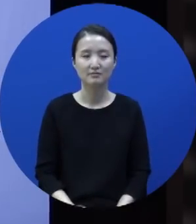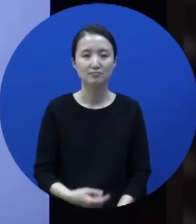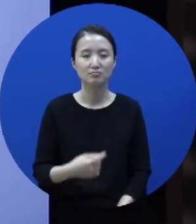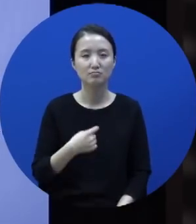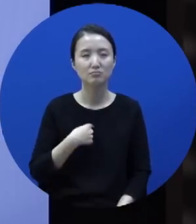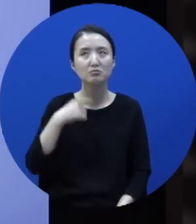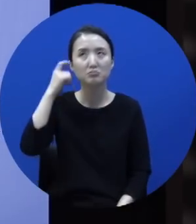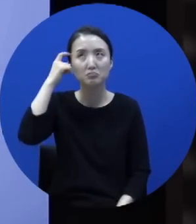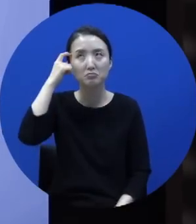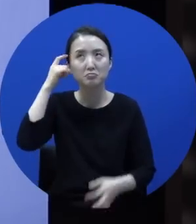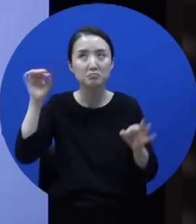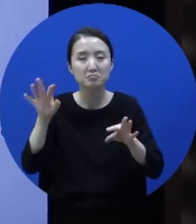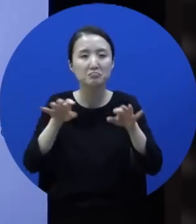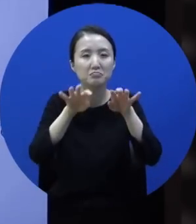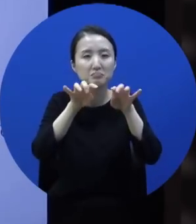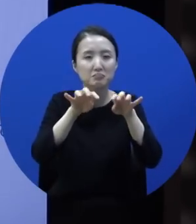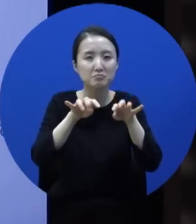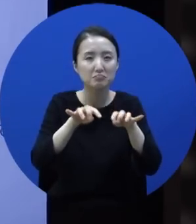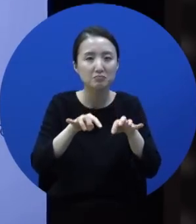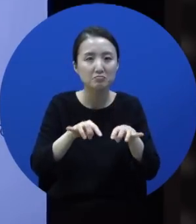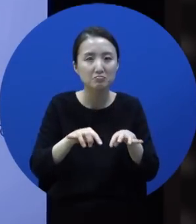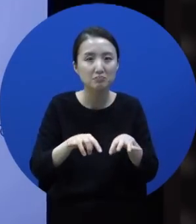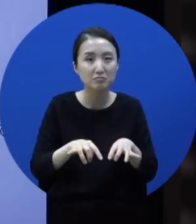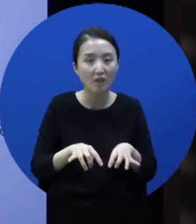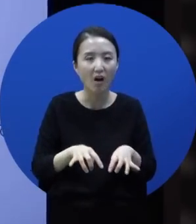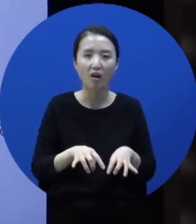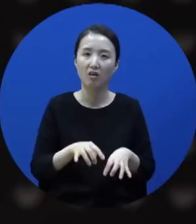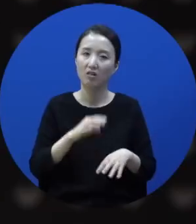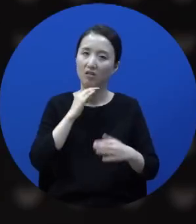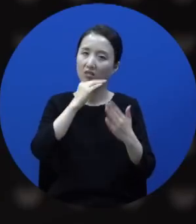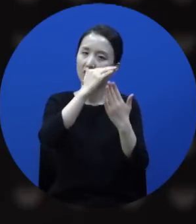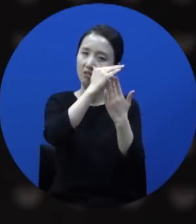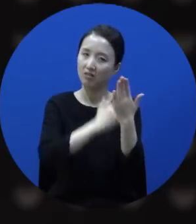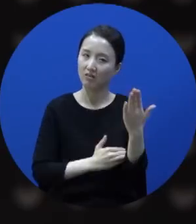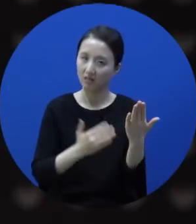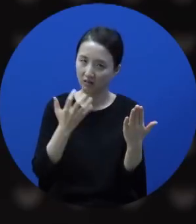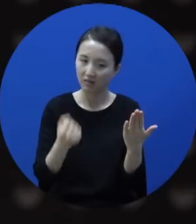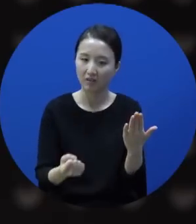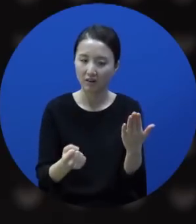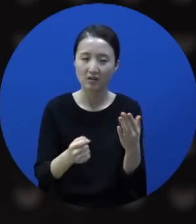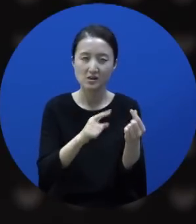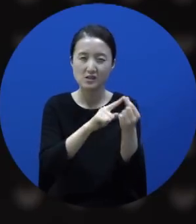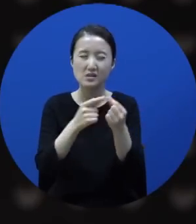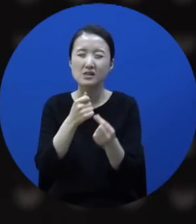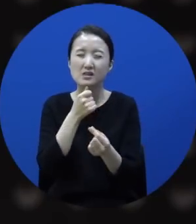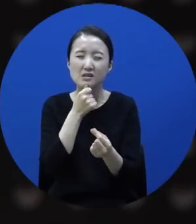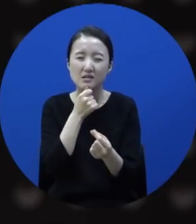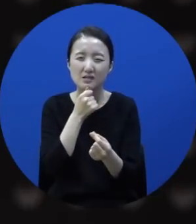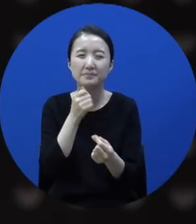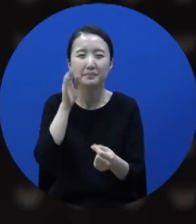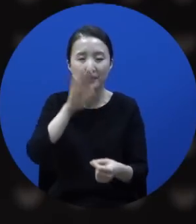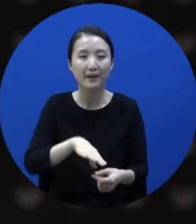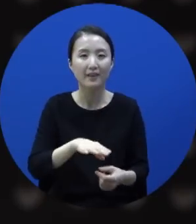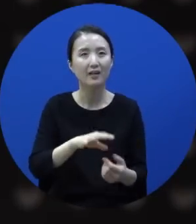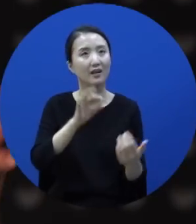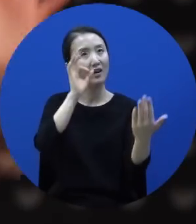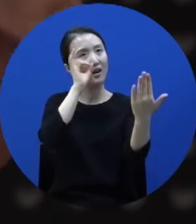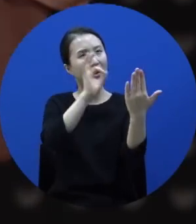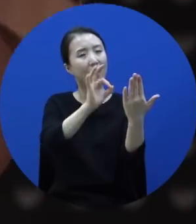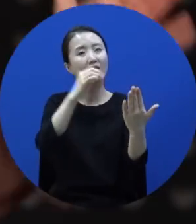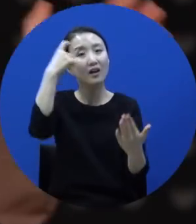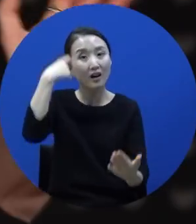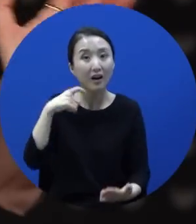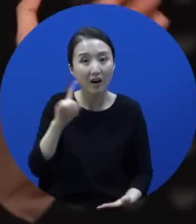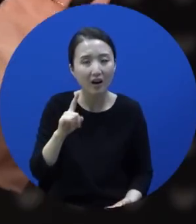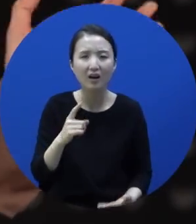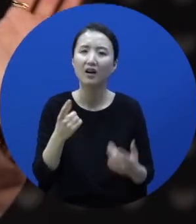제가 잠깐 생각해보고 쓴 방법이거든요. 어때요? 되게 많죠. 글씨가 작아서 다 안 보이더라도